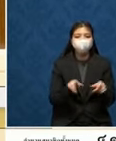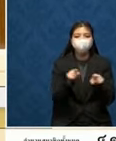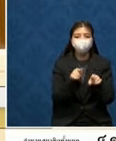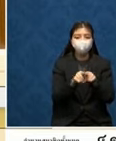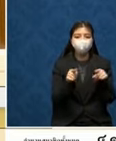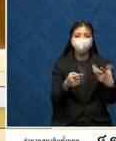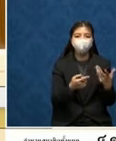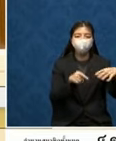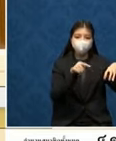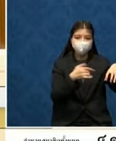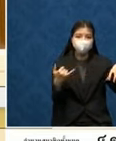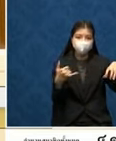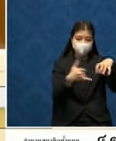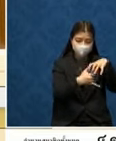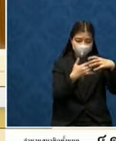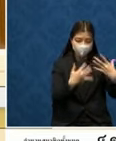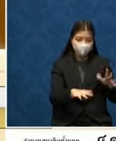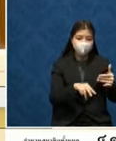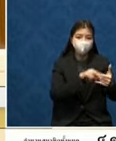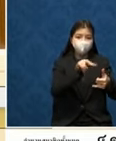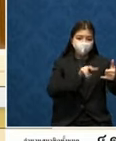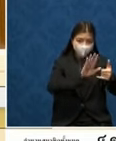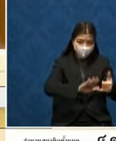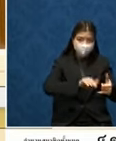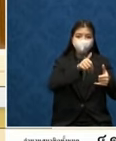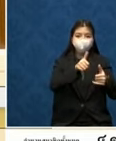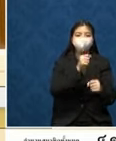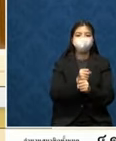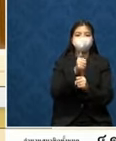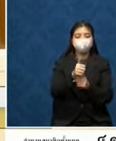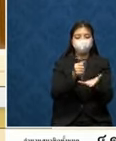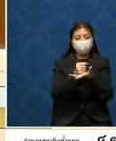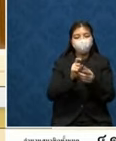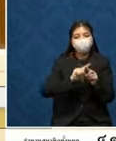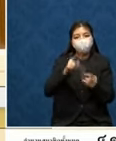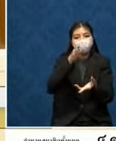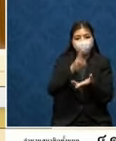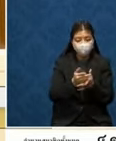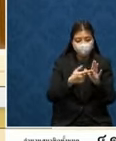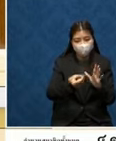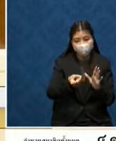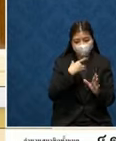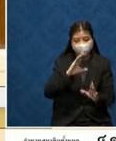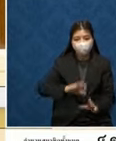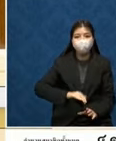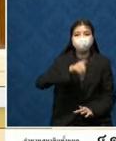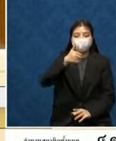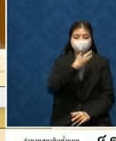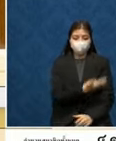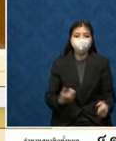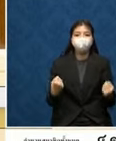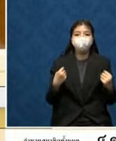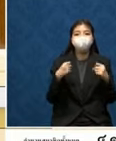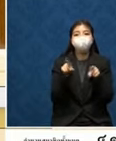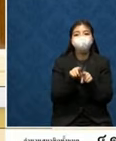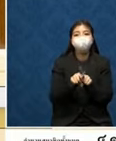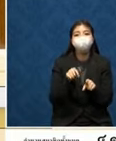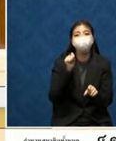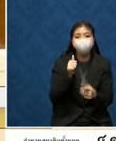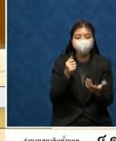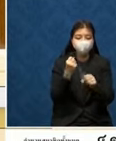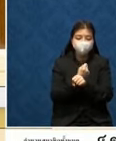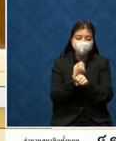ได้นะให้ยาให้ยาอะไรล่ะเพื่อแก้ไขการติดยาพร้อมทั้งฝึกอาชีพให้เไป